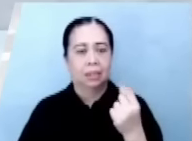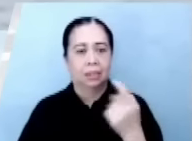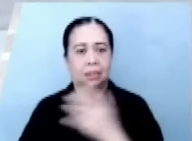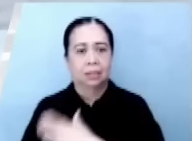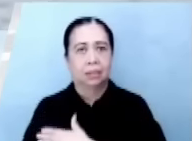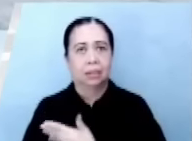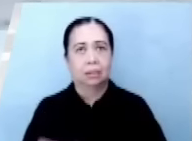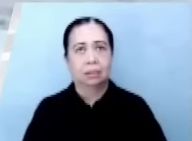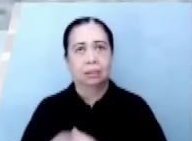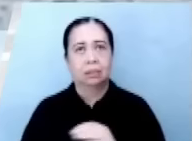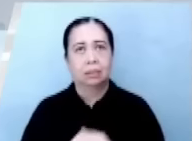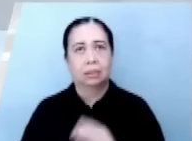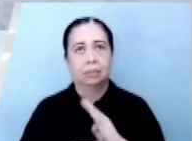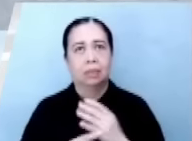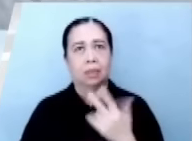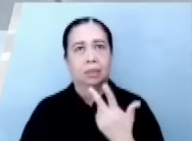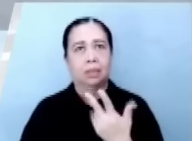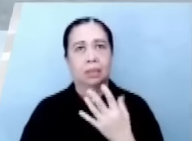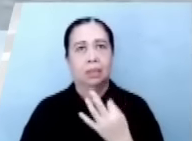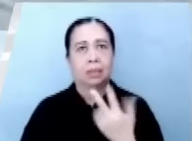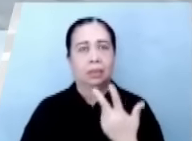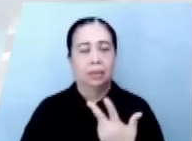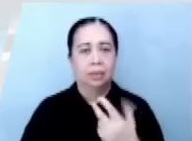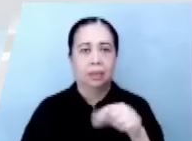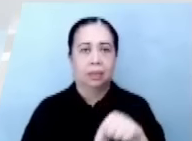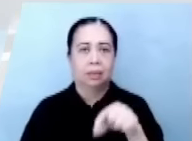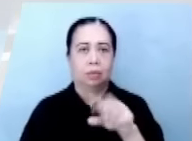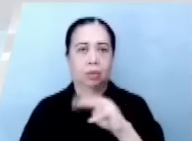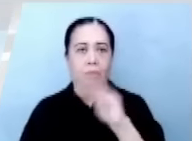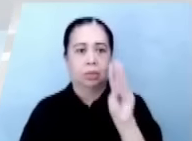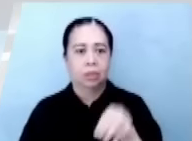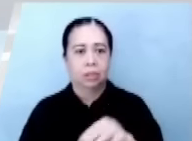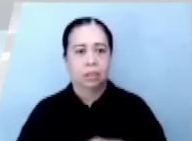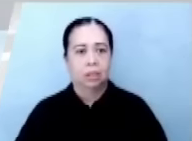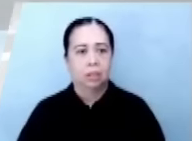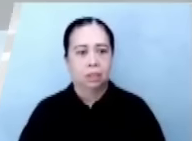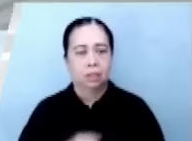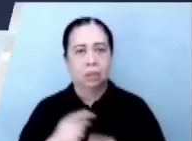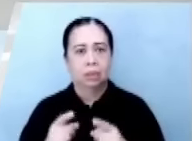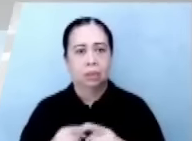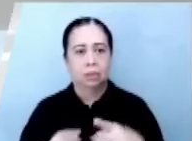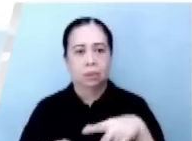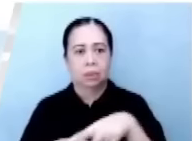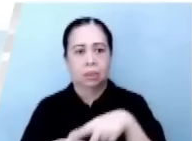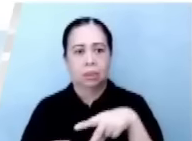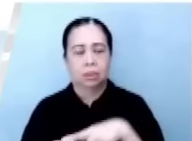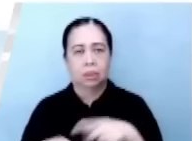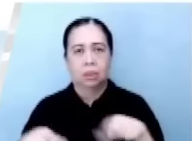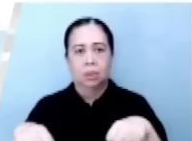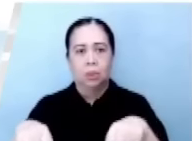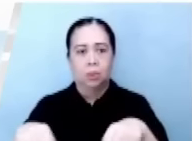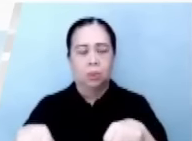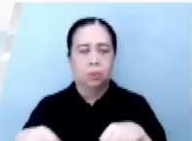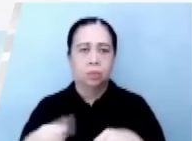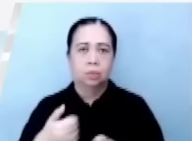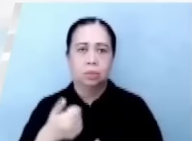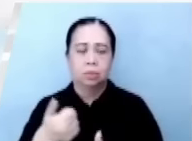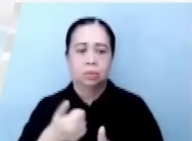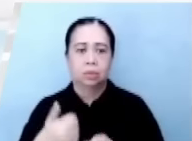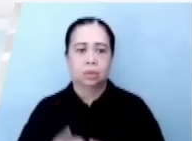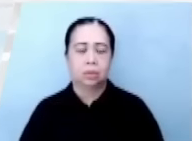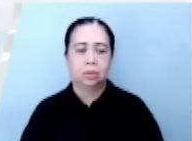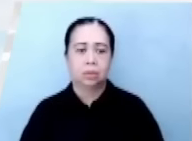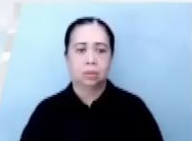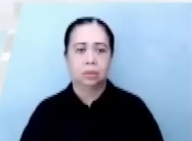sa barangay 393 sa Quiapo, Maynila, nang may riding in tandem na sumunod sa kanila. Sa isa